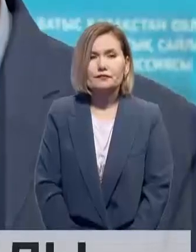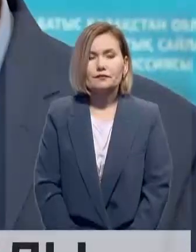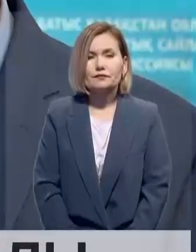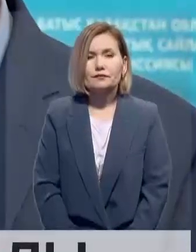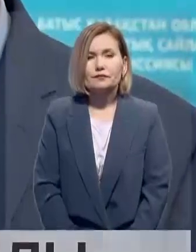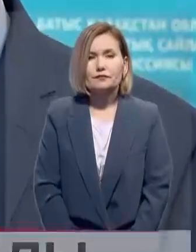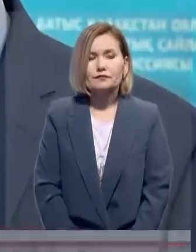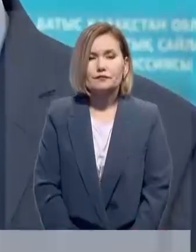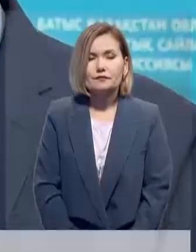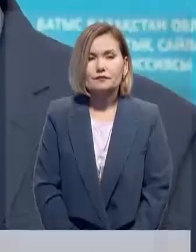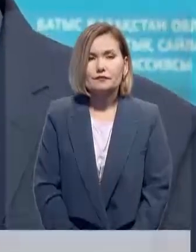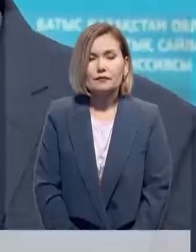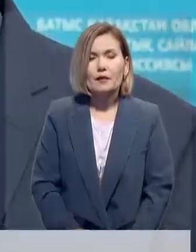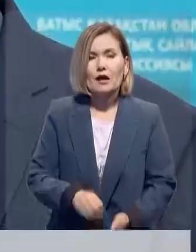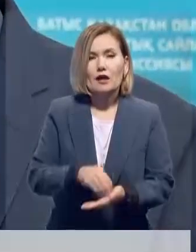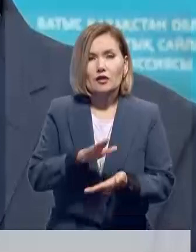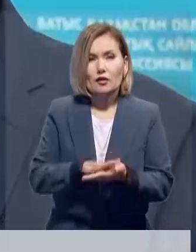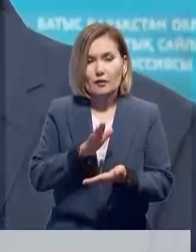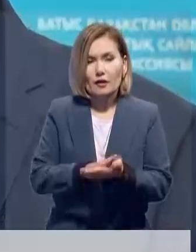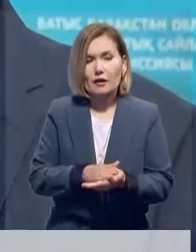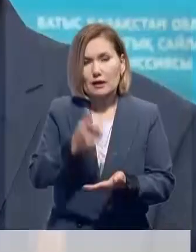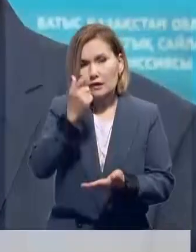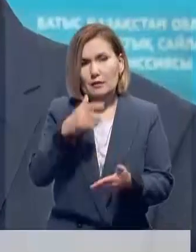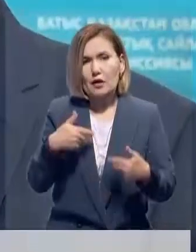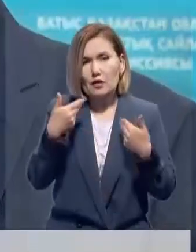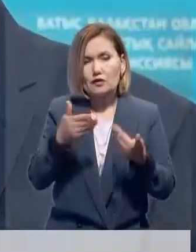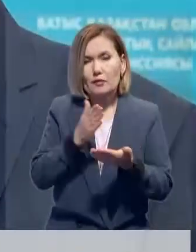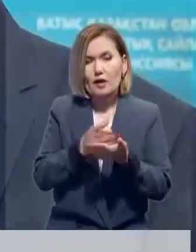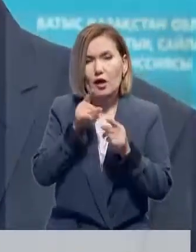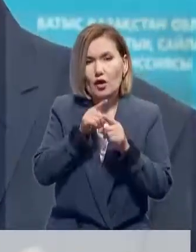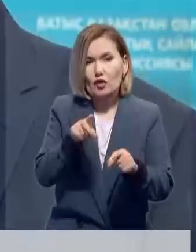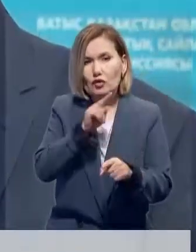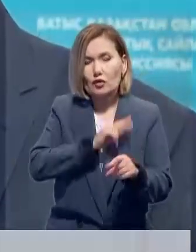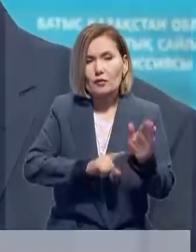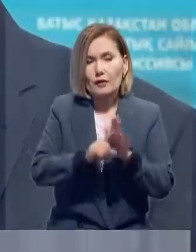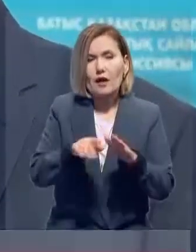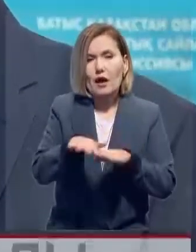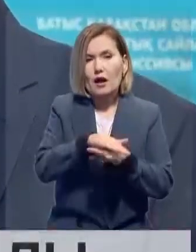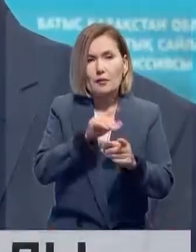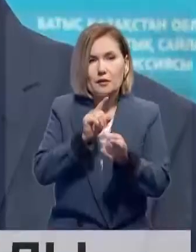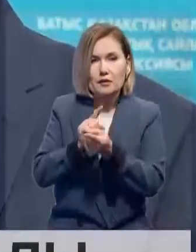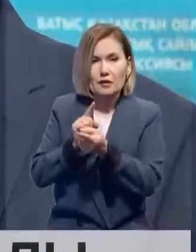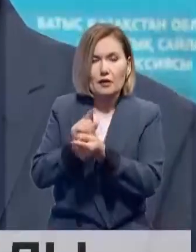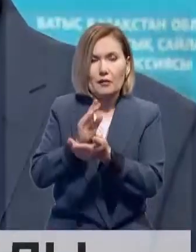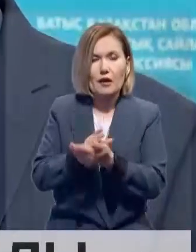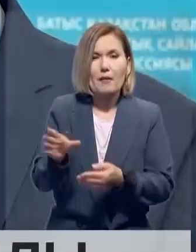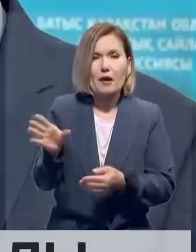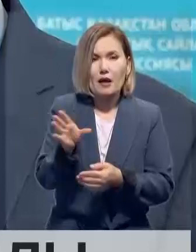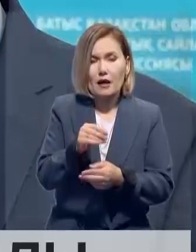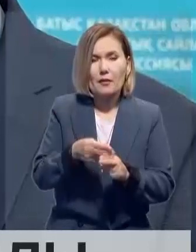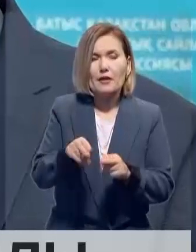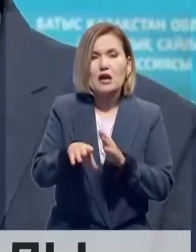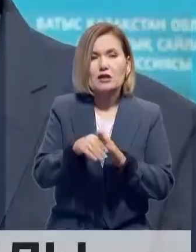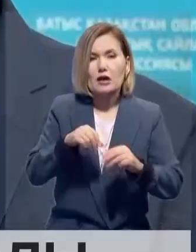Кандидаттардың өздерінің тіркеуі бар, өздерінің ұсынуы бар, содан үгіт насихат жұмыстары бар, халықпен кездесулер бар. Соның бәрі енді